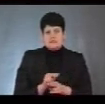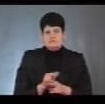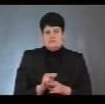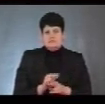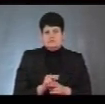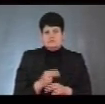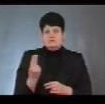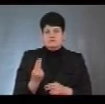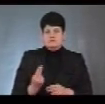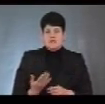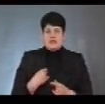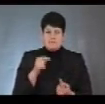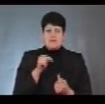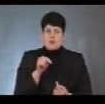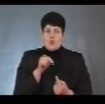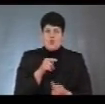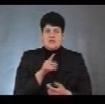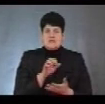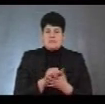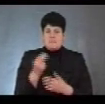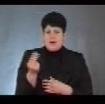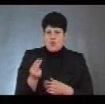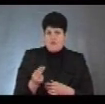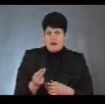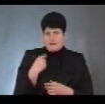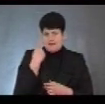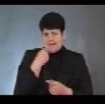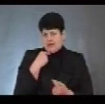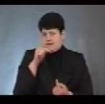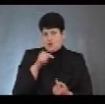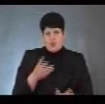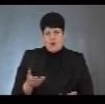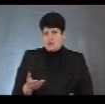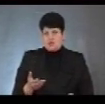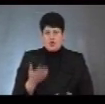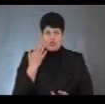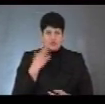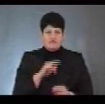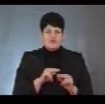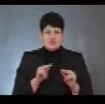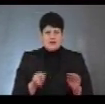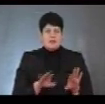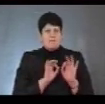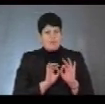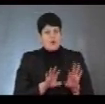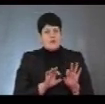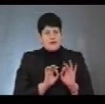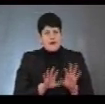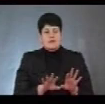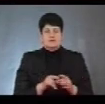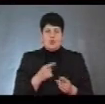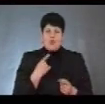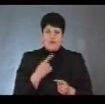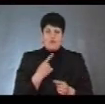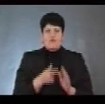Її підходить займатися малюванням індивідуально. Тоді, коли вчителька її пояснює, говорить,